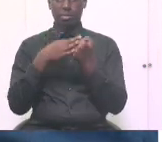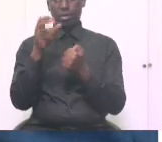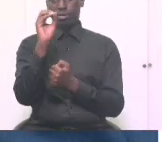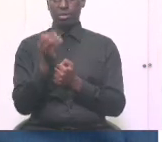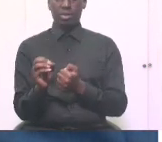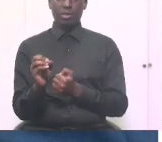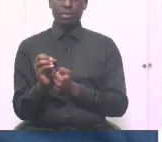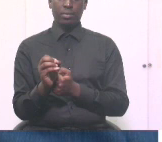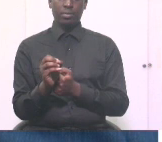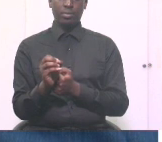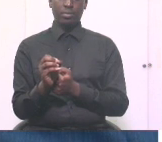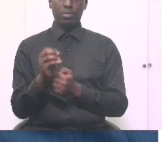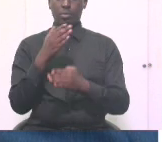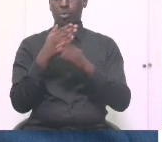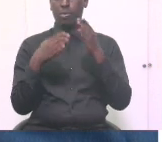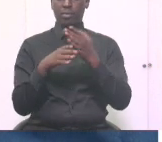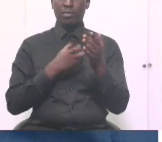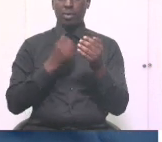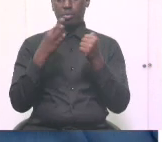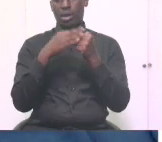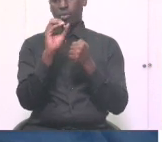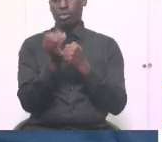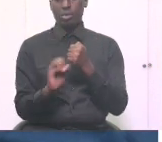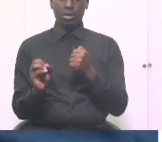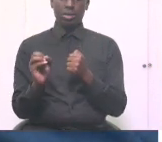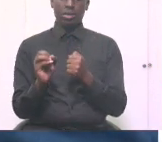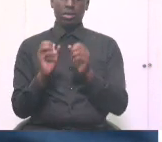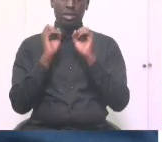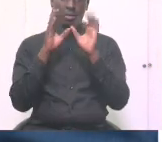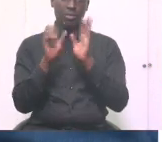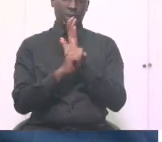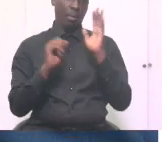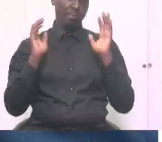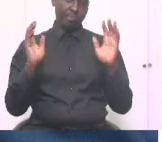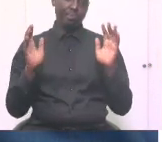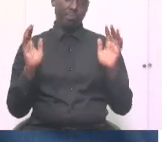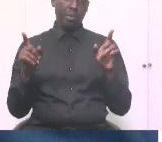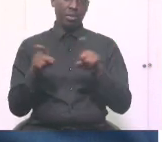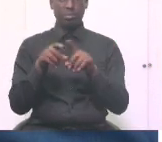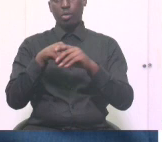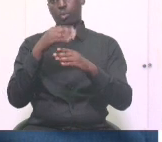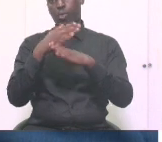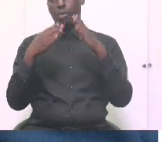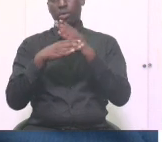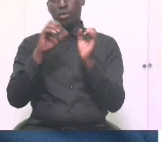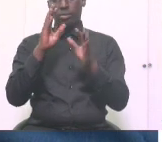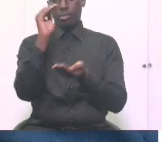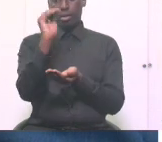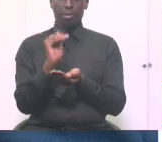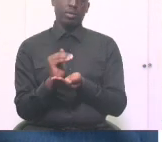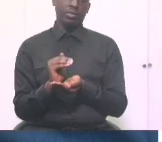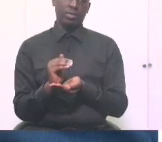ifite umunani ku ijana ububatsi bufite umunani ku ijana rero sekita nini nk'ububatsi iyo bugabanutseho